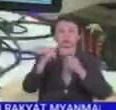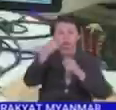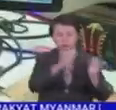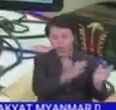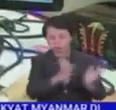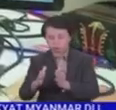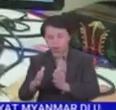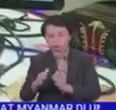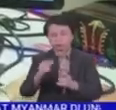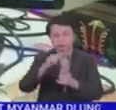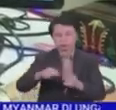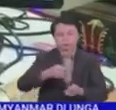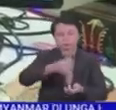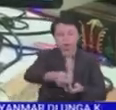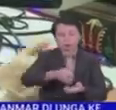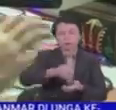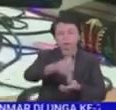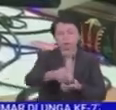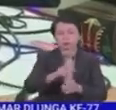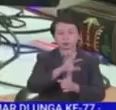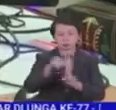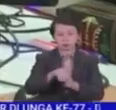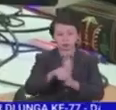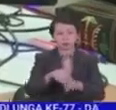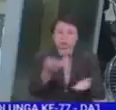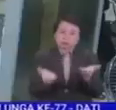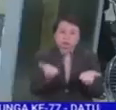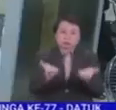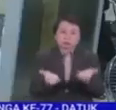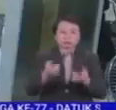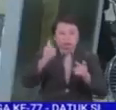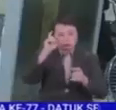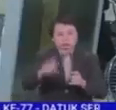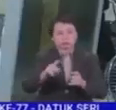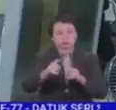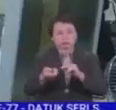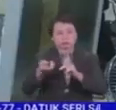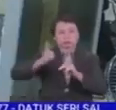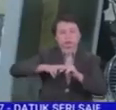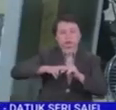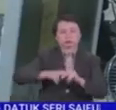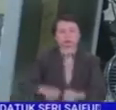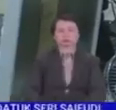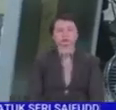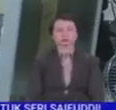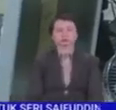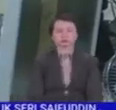merealisasikannya, caruman bulanan pekerja terlibat berkemungkinan perlu ditambah.